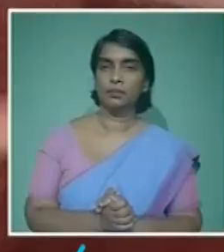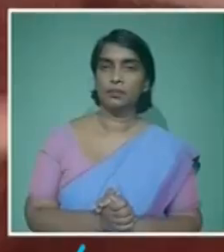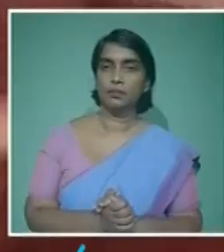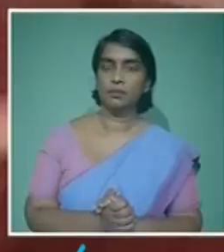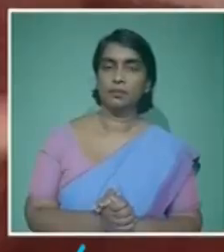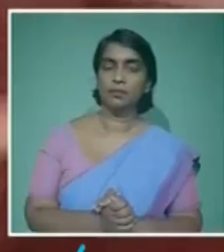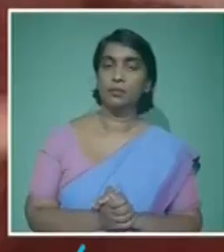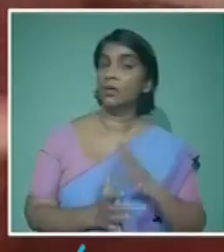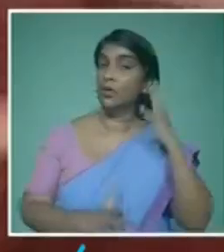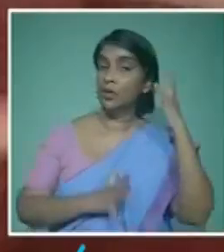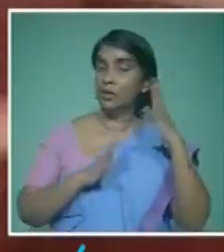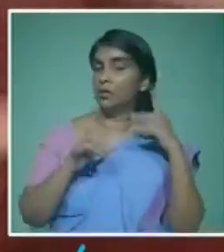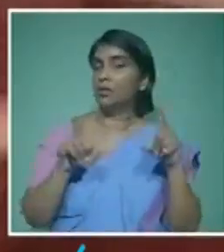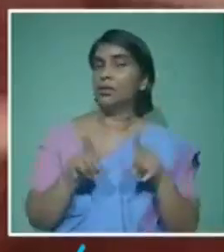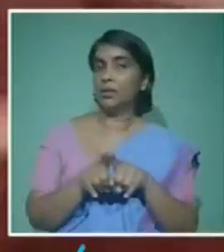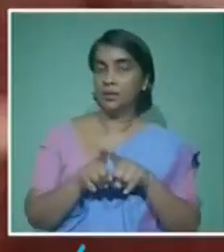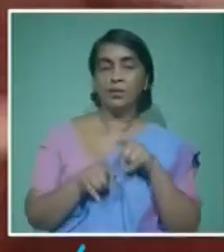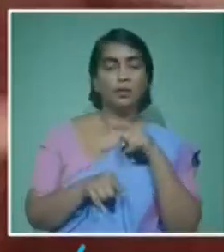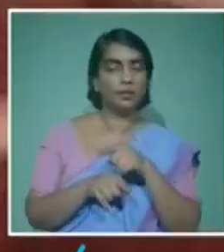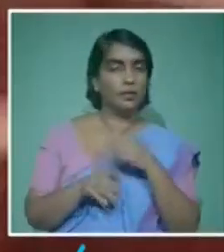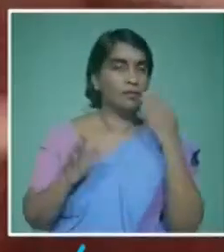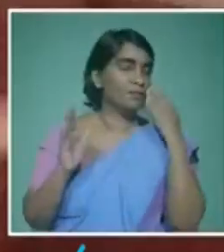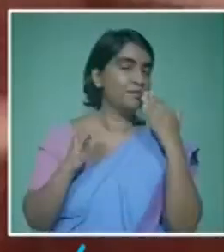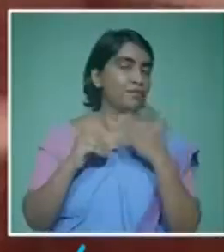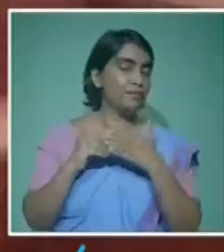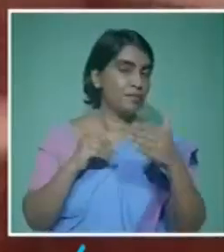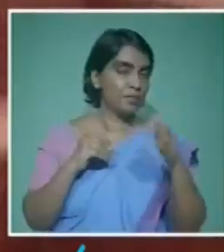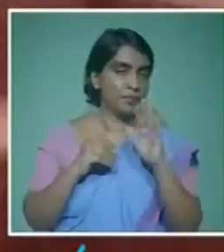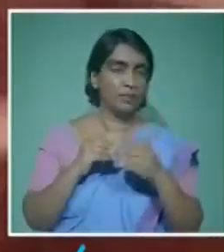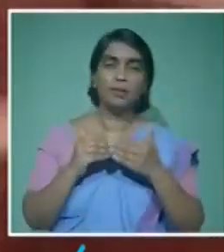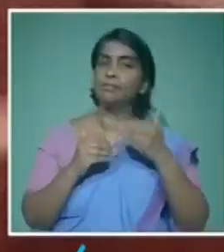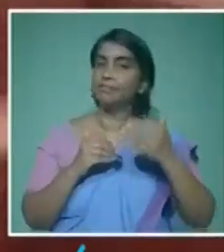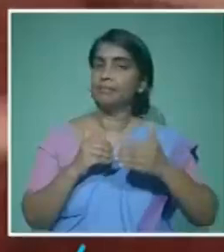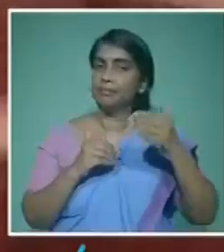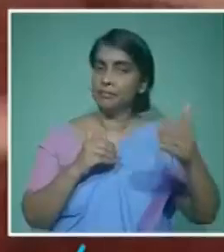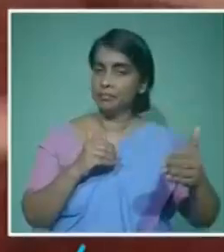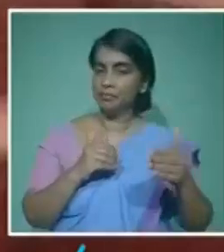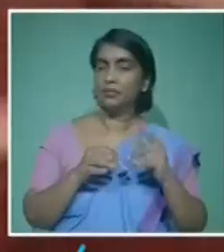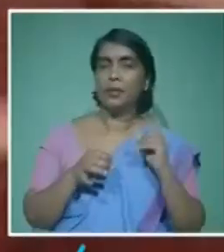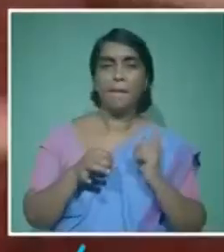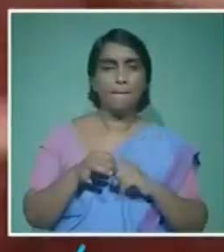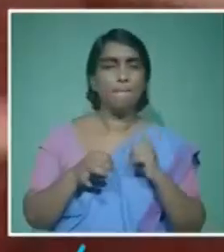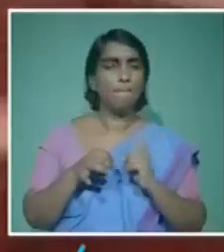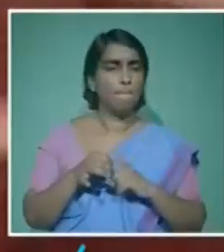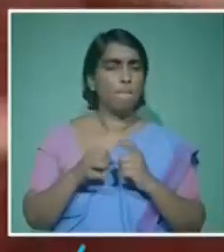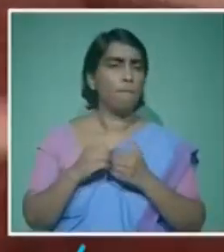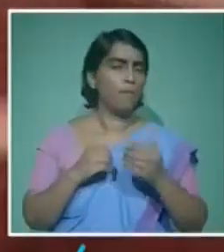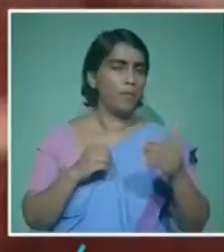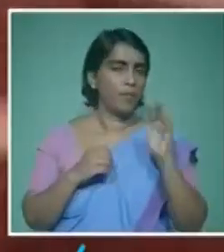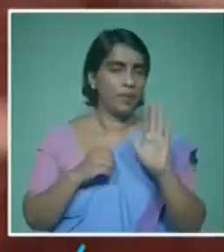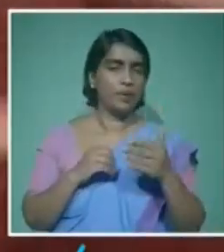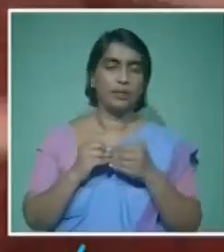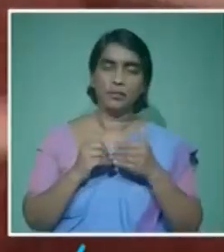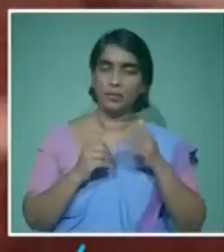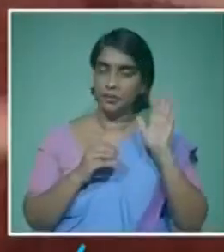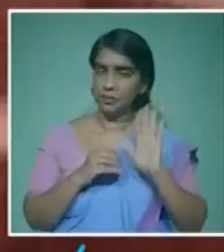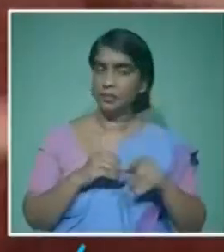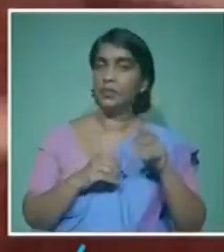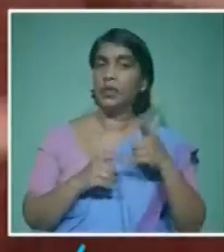ஒரு பிரச்சனையாகவே இருந்து வருவதையும் அவதானிக்க முடிகின்றது. தற்போது கடற்தொழிலுக்கான எரிபொருளை